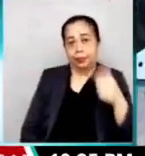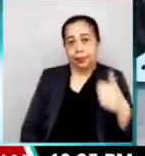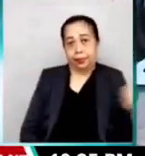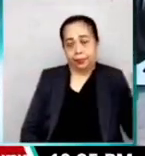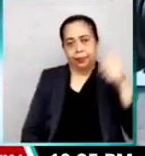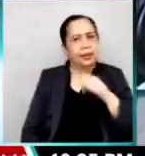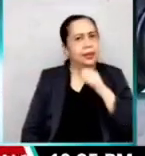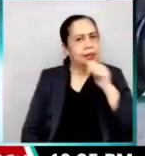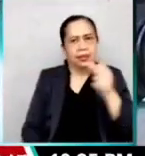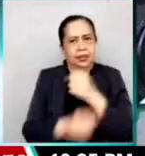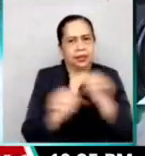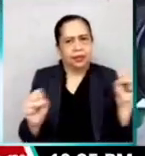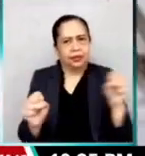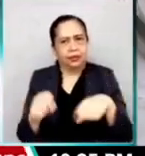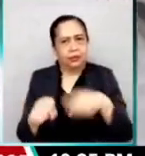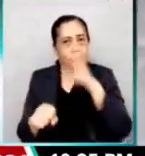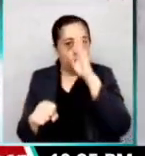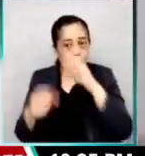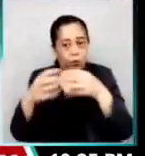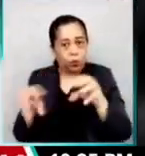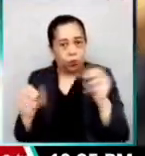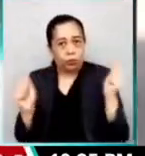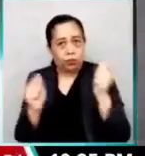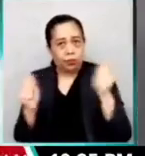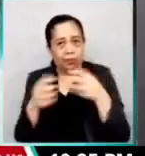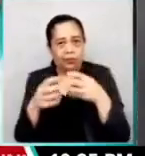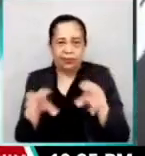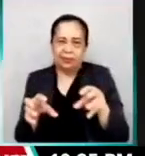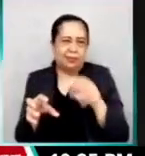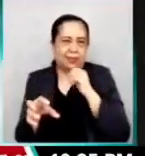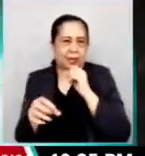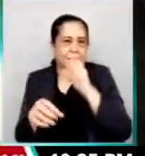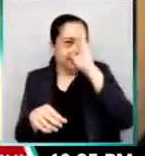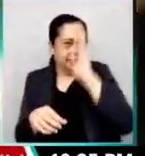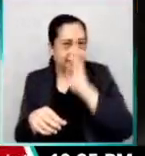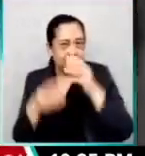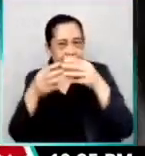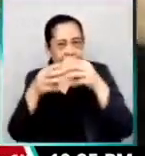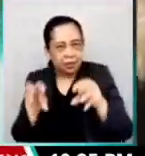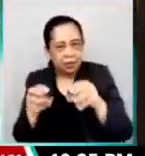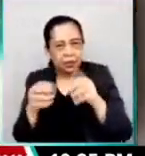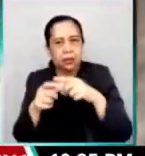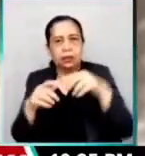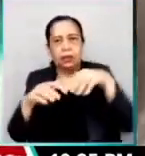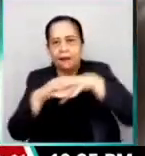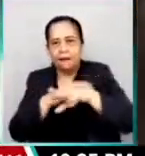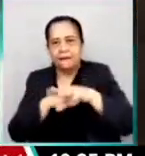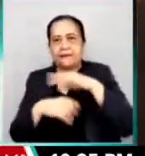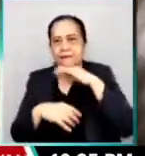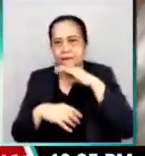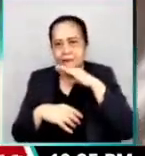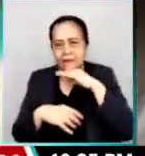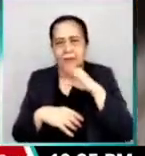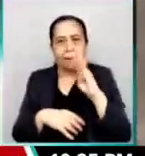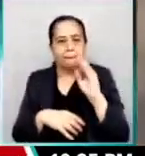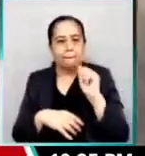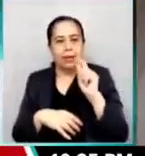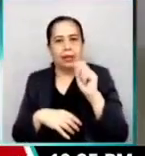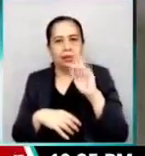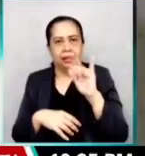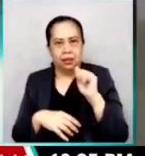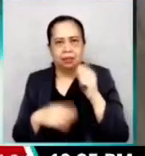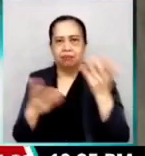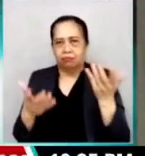i-consume ang mga frozen egg. Pag may crack na kasi ang egg, papasukin ang kung saan daw may bacteria doon sa surface